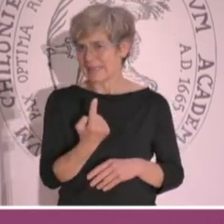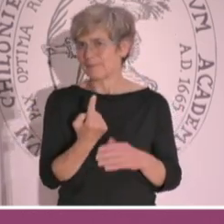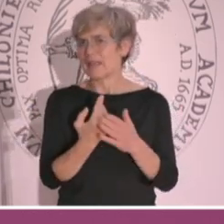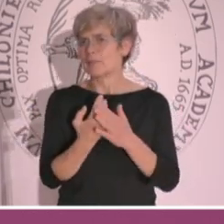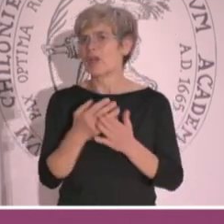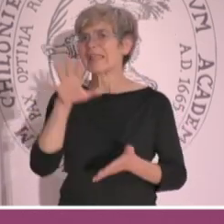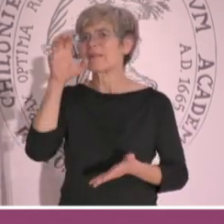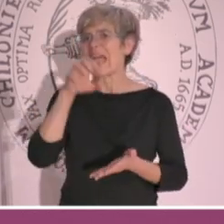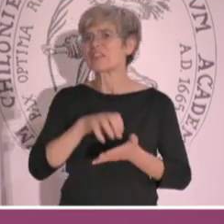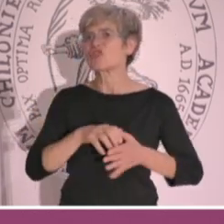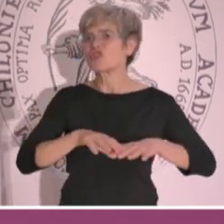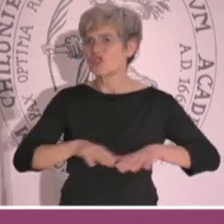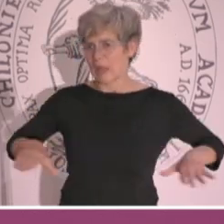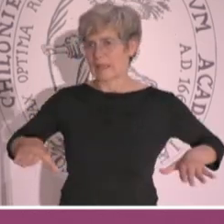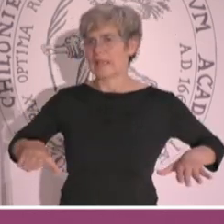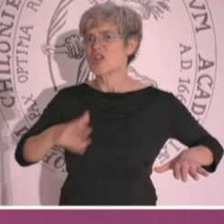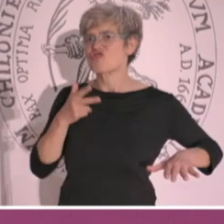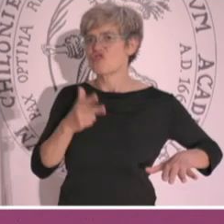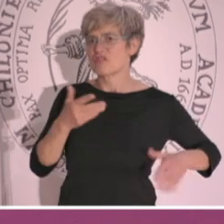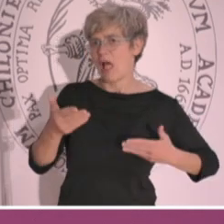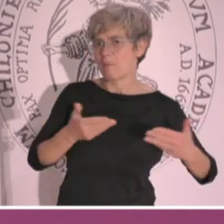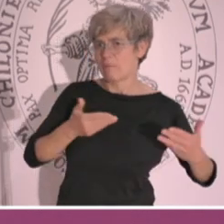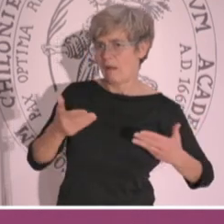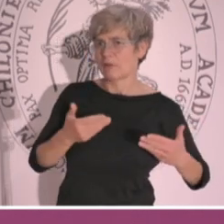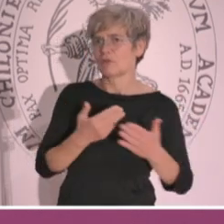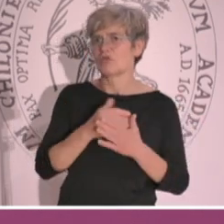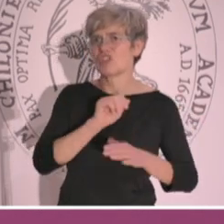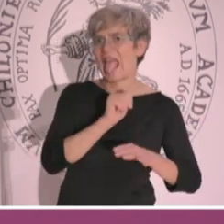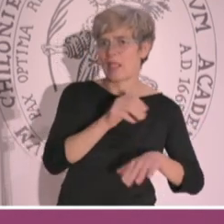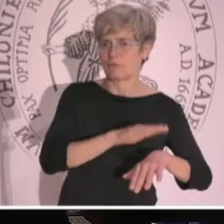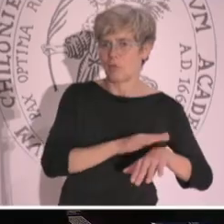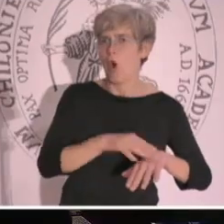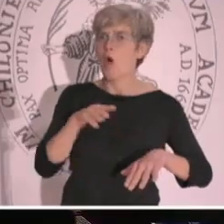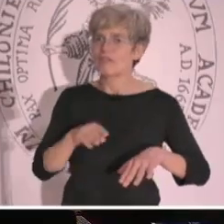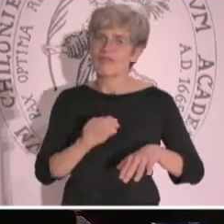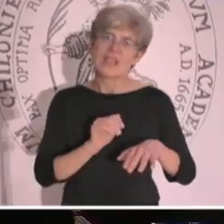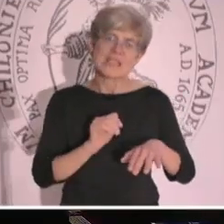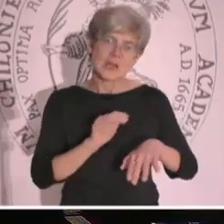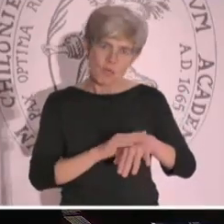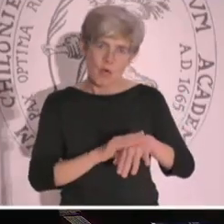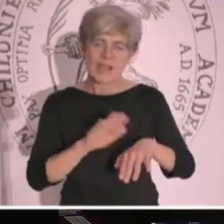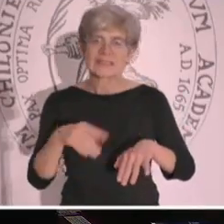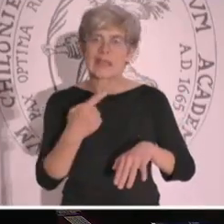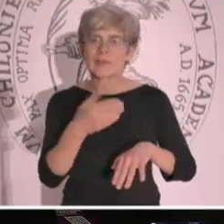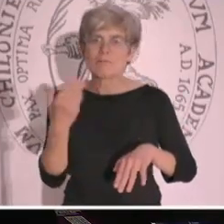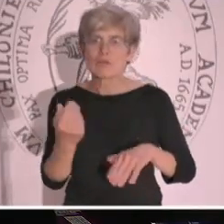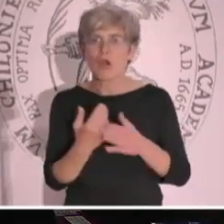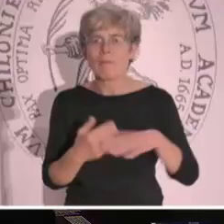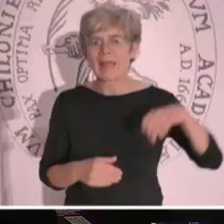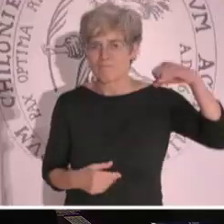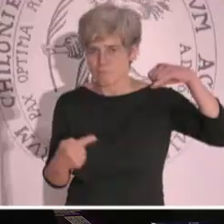Uhr. Da bekommen Sie von uns einen Kreativbeutel für Ihre Kinder geschenkt, gegen Vorlage Geburtsurkunde